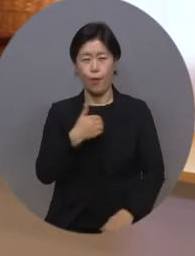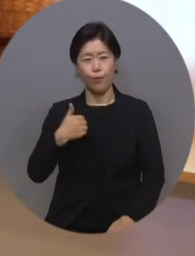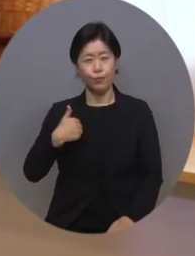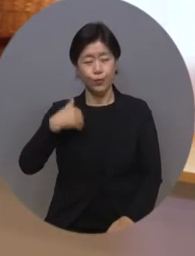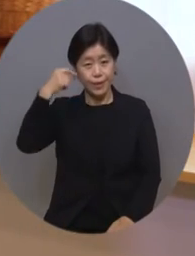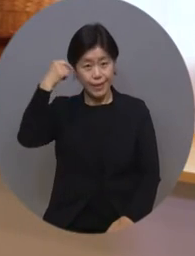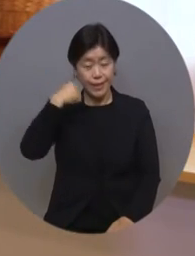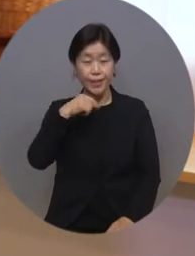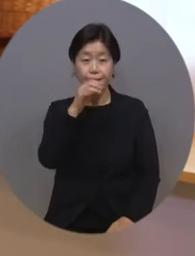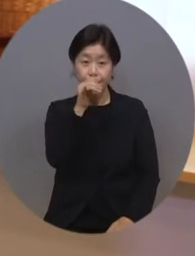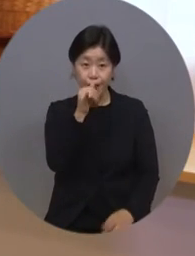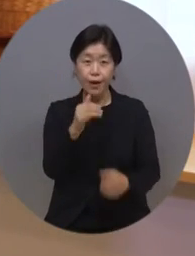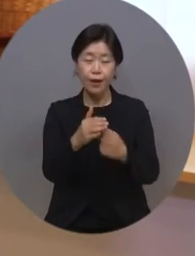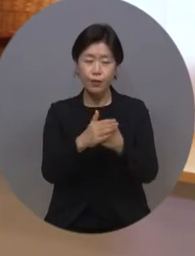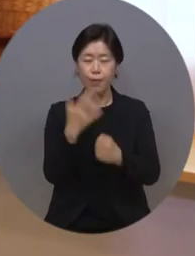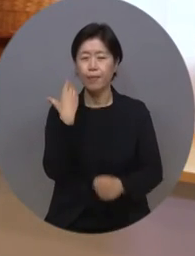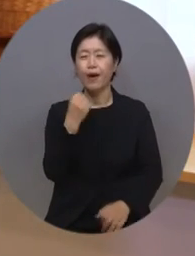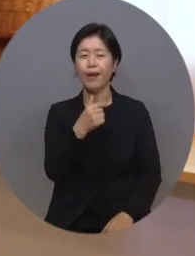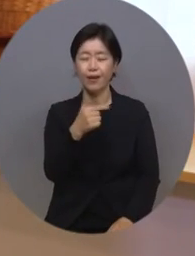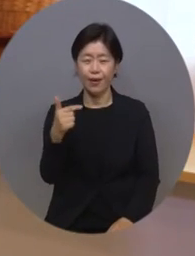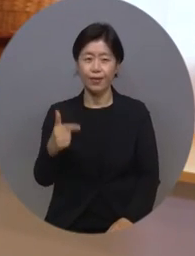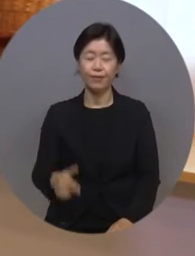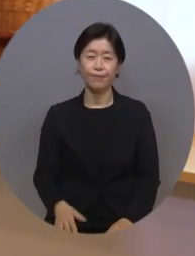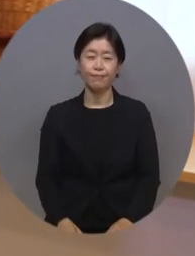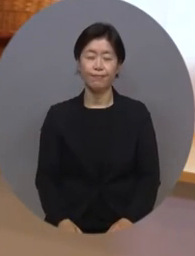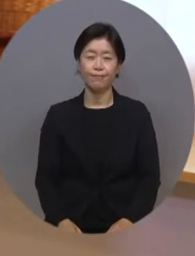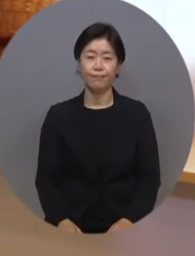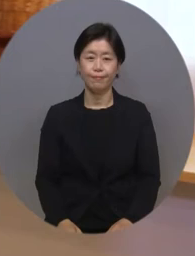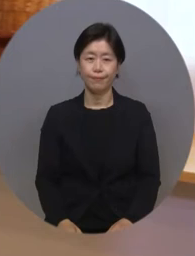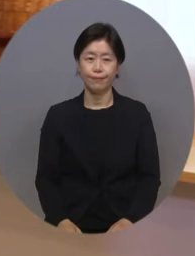묻어나 라탄 공예품의 매력을 한껏